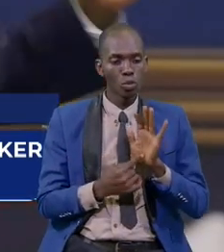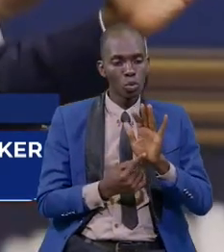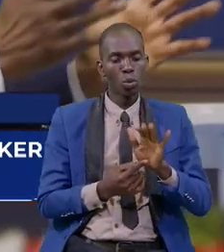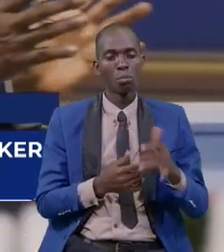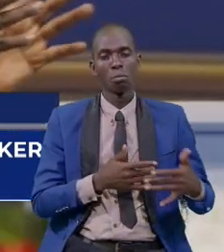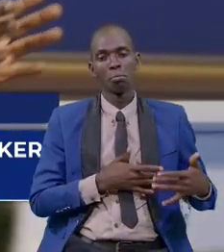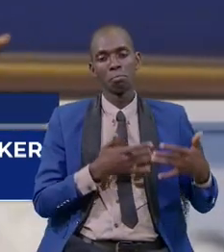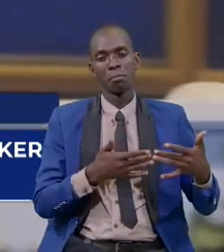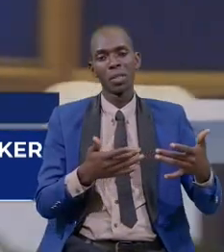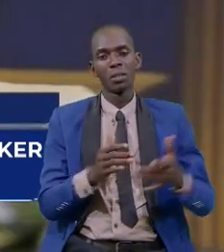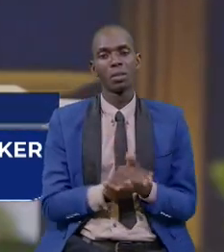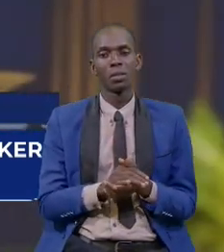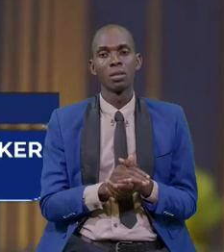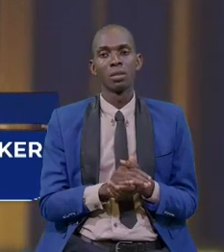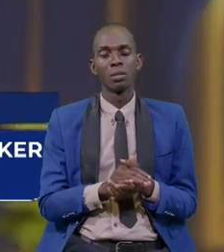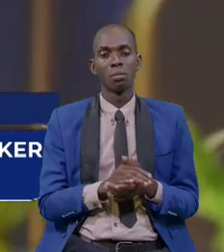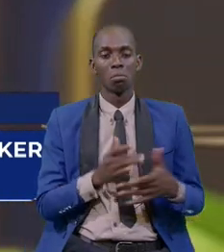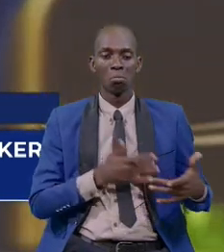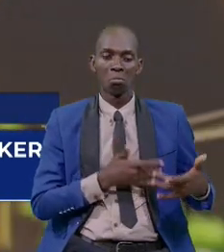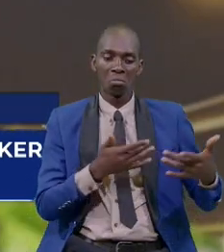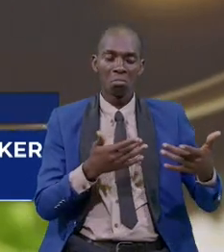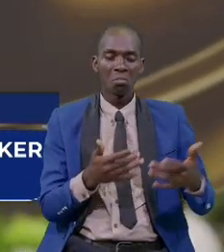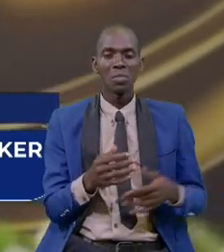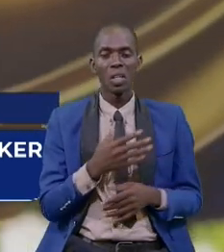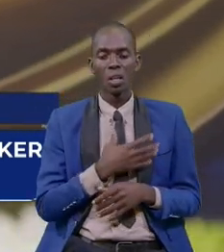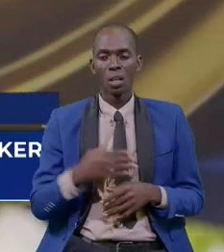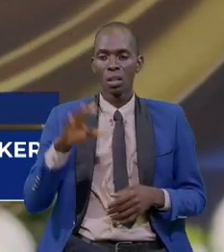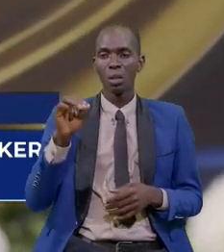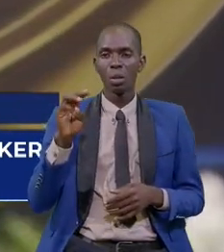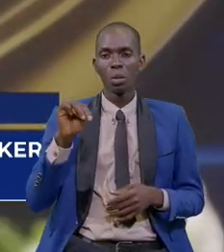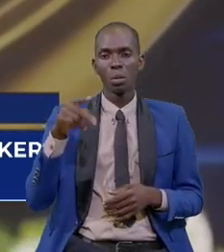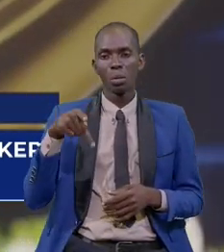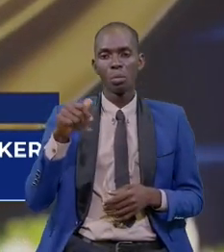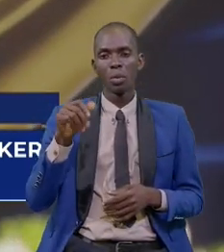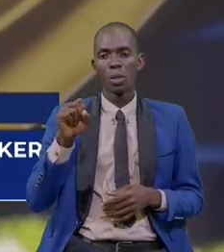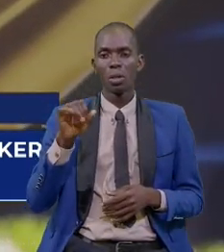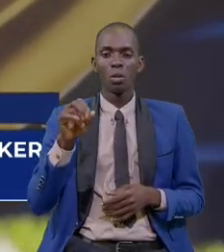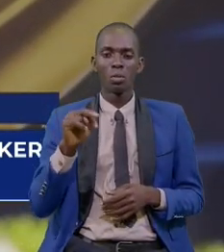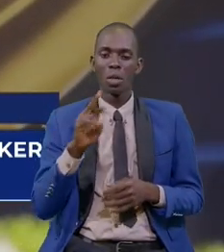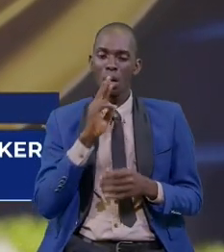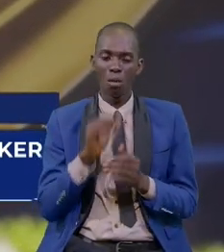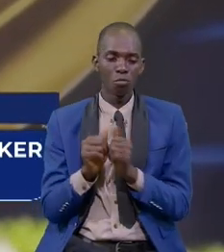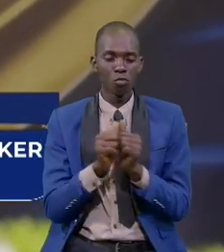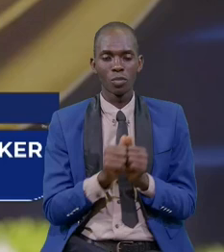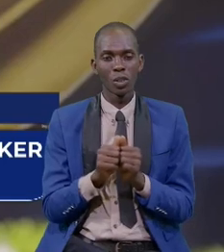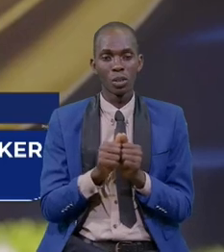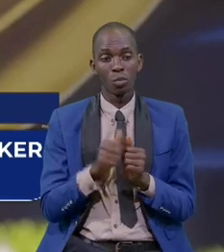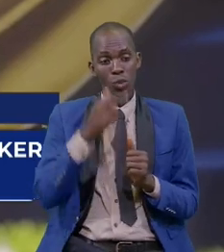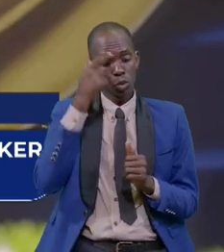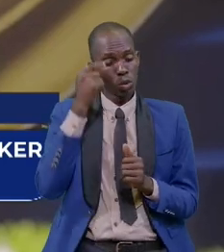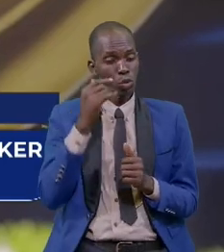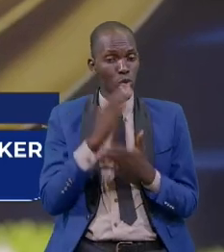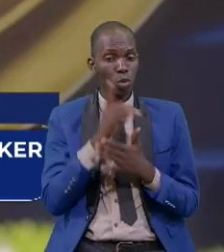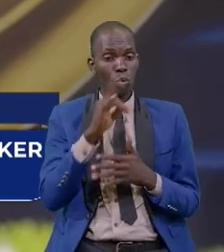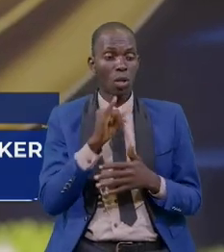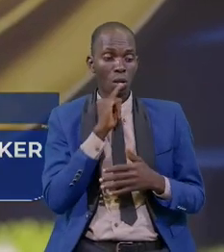mot. Miséricorde, compassion, miséricorde vont ensemble. Quelqu'un a faim. Et parce qu'il a faim, il